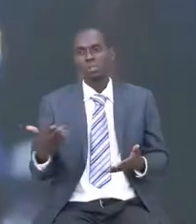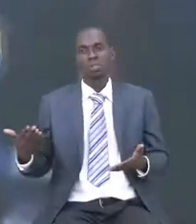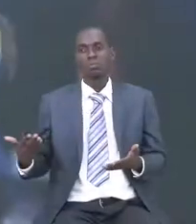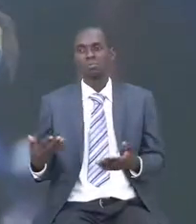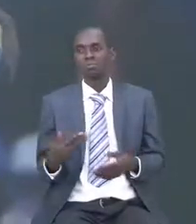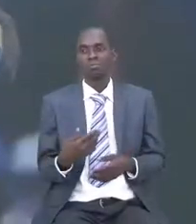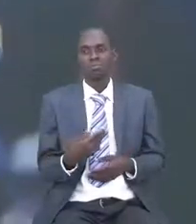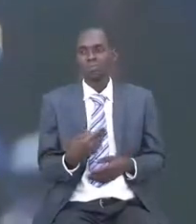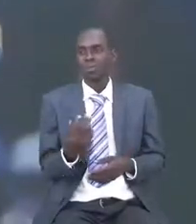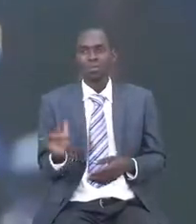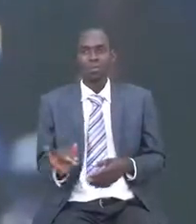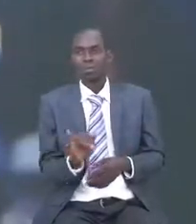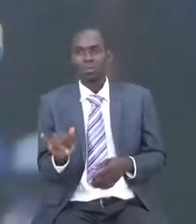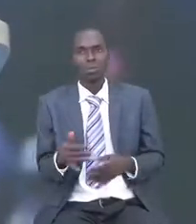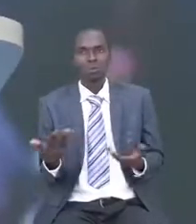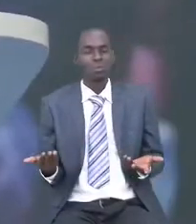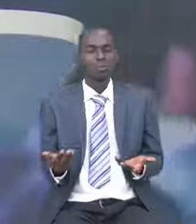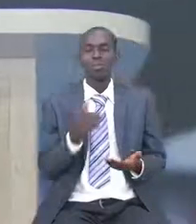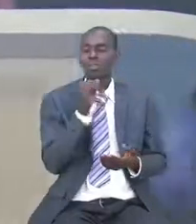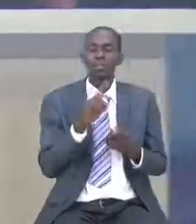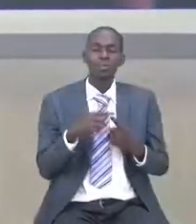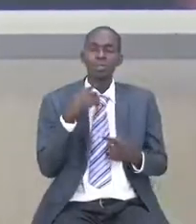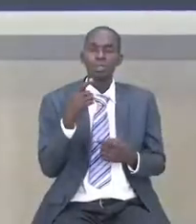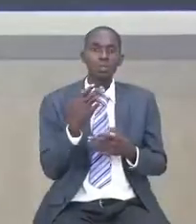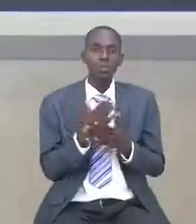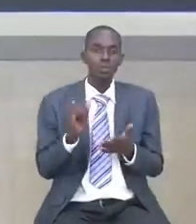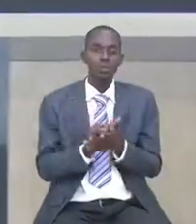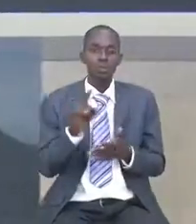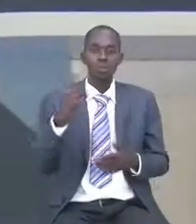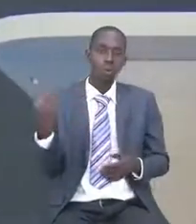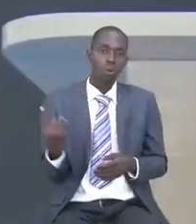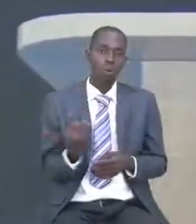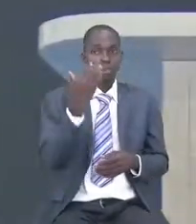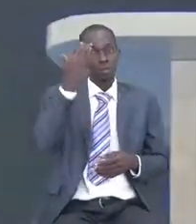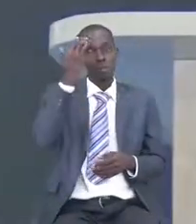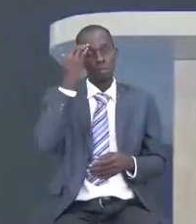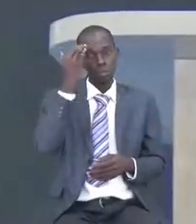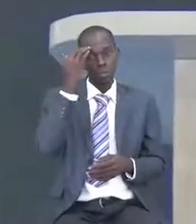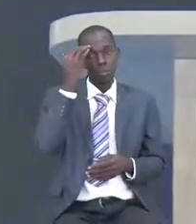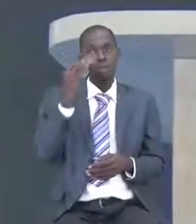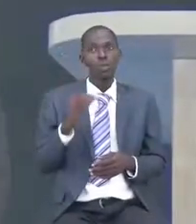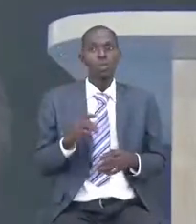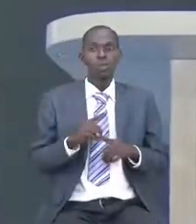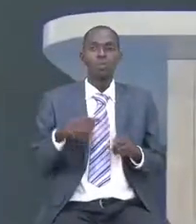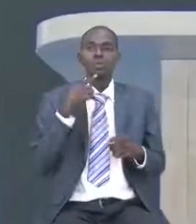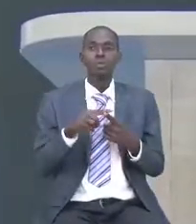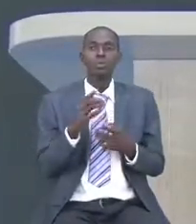pas pour vous faire connaître ce que vous connaissez déjà, pas pour vous dire ce que vous avez